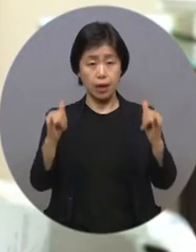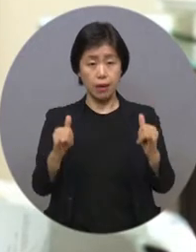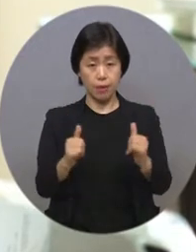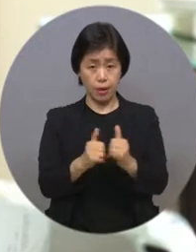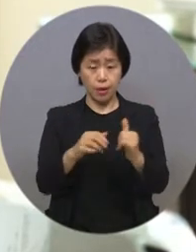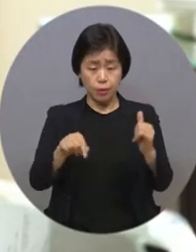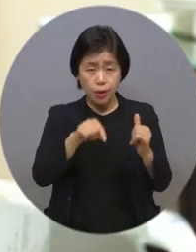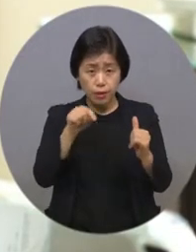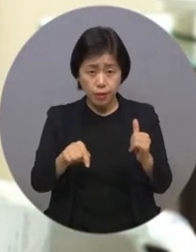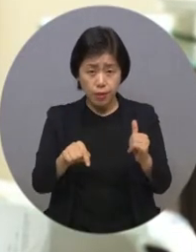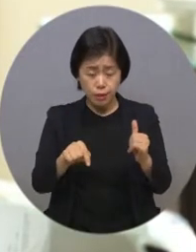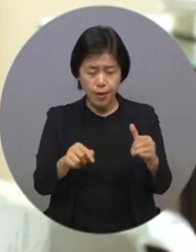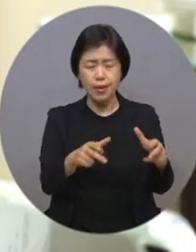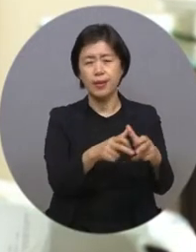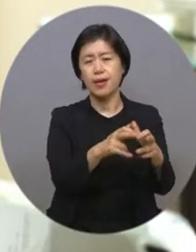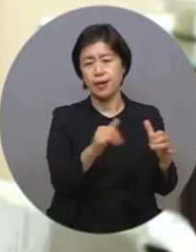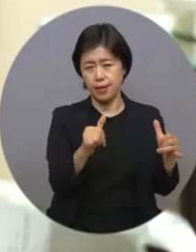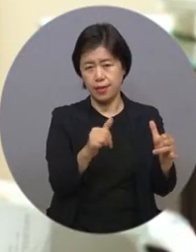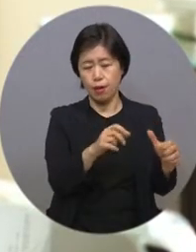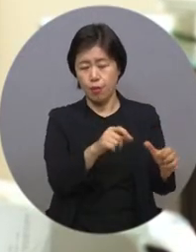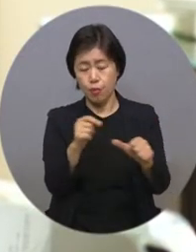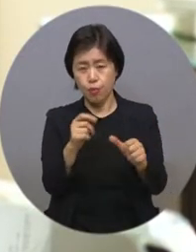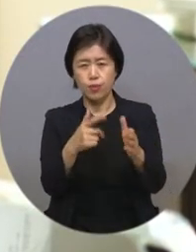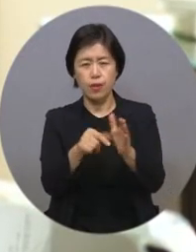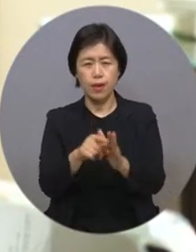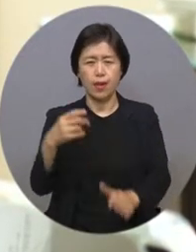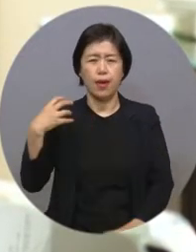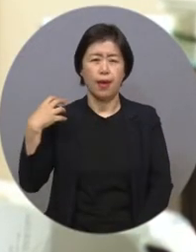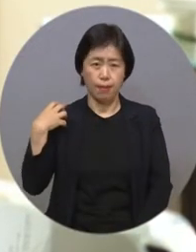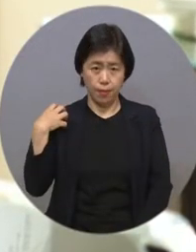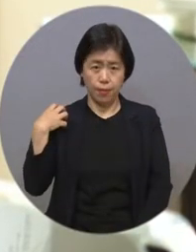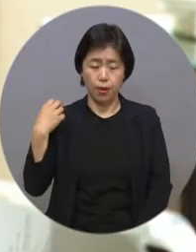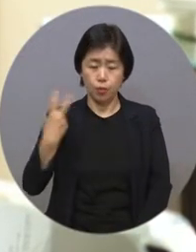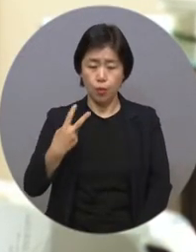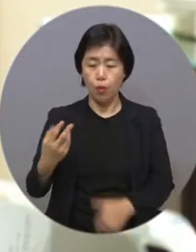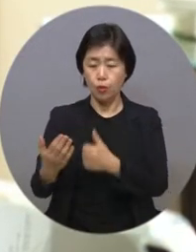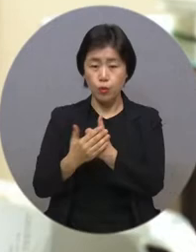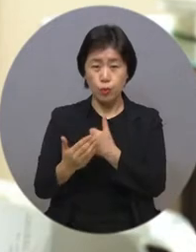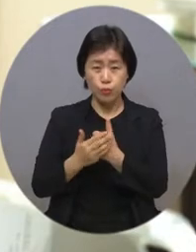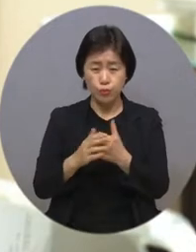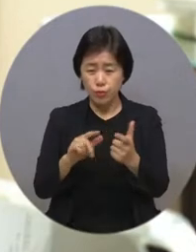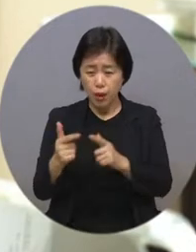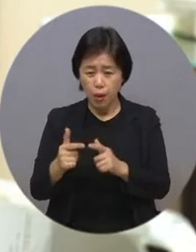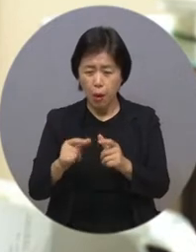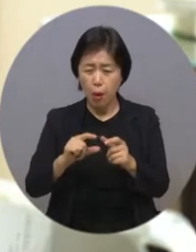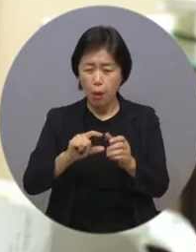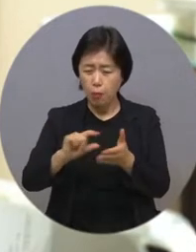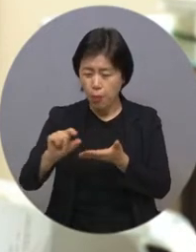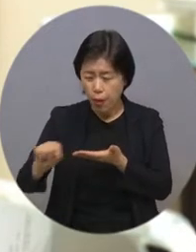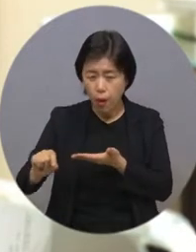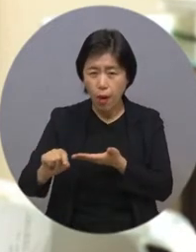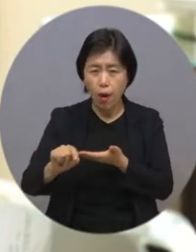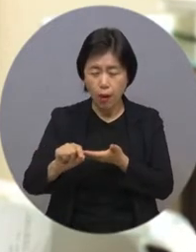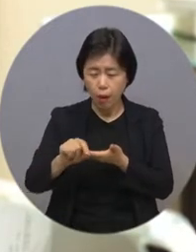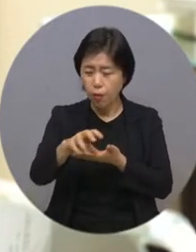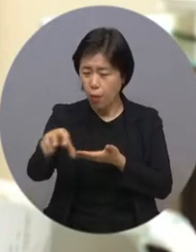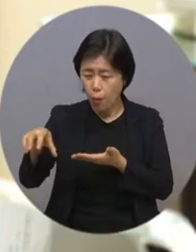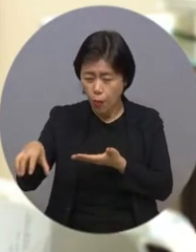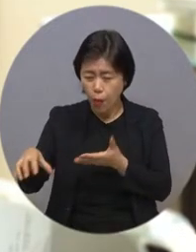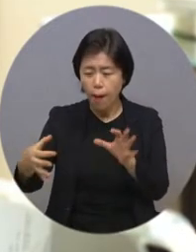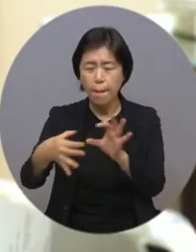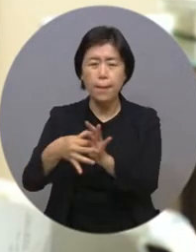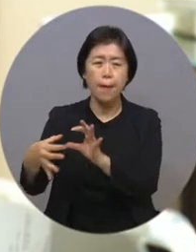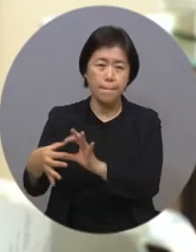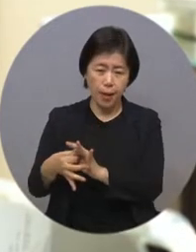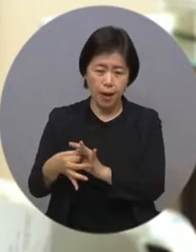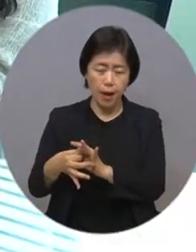하면서 장애인들도 같이 하고 저희 협력업체들도 같이 할 수 있게끔 조금 어렵더라도 계속 이런 혁신 활동을 하면서 같이